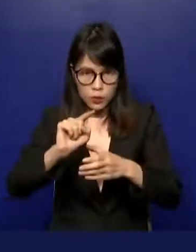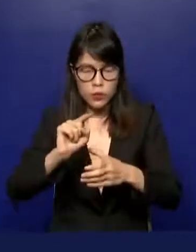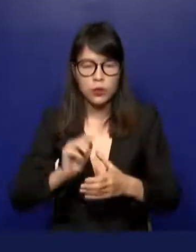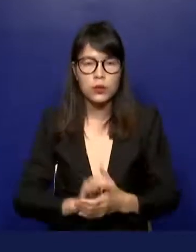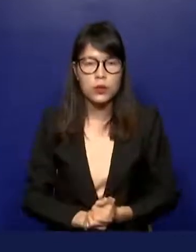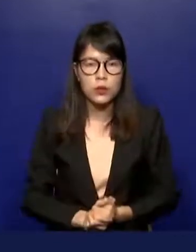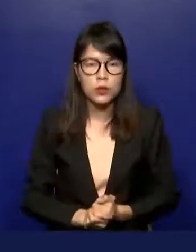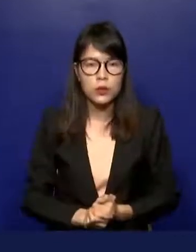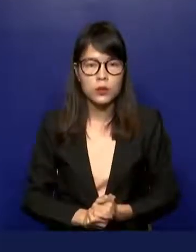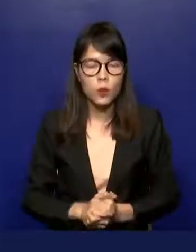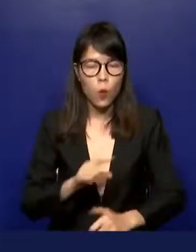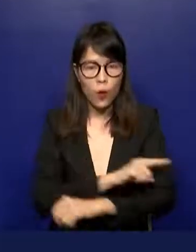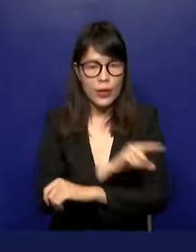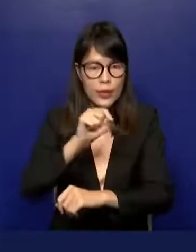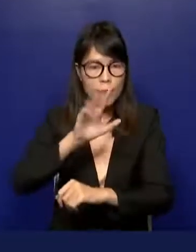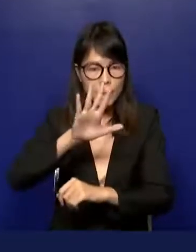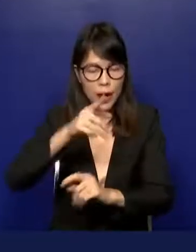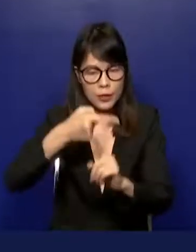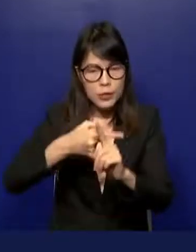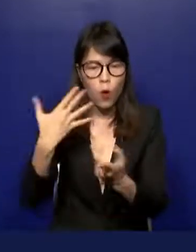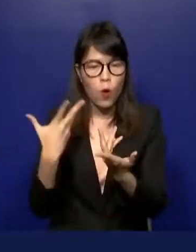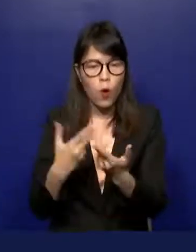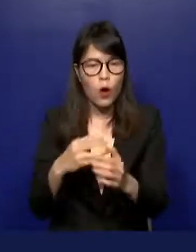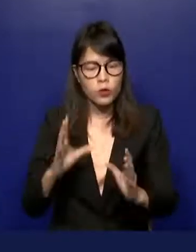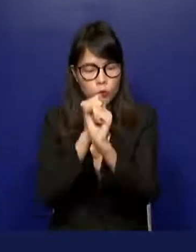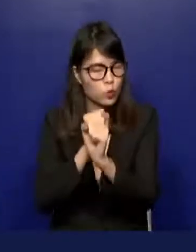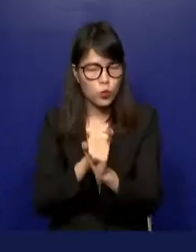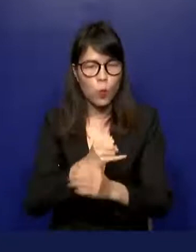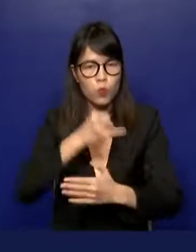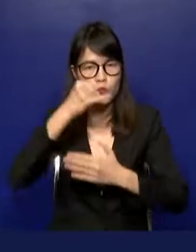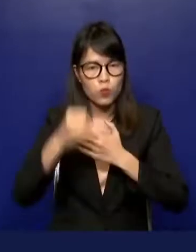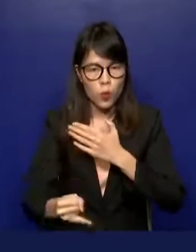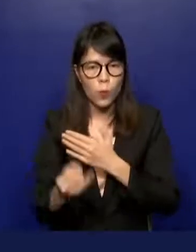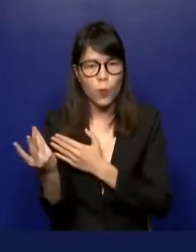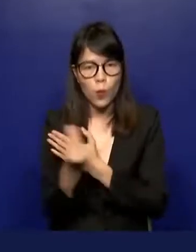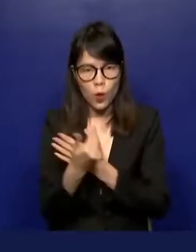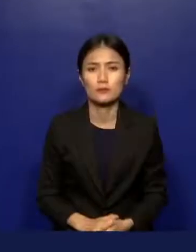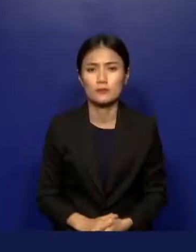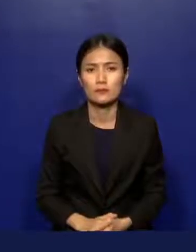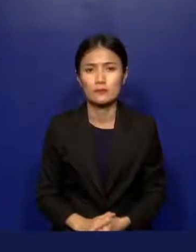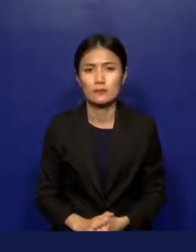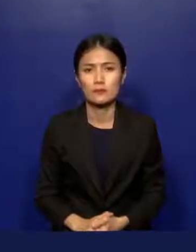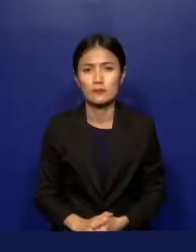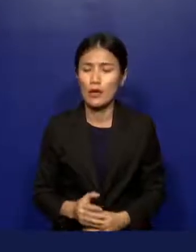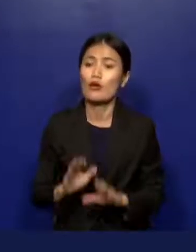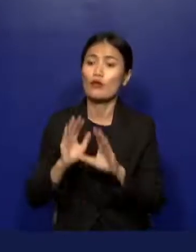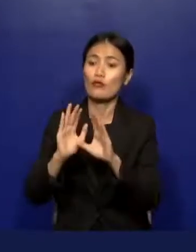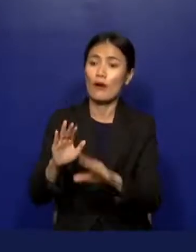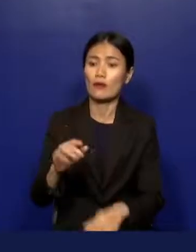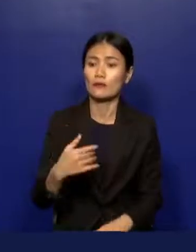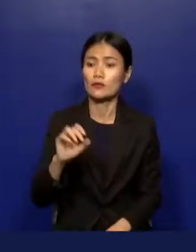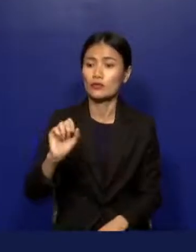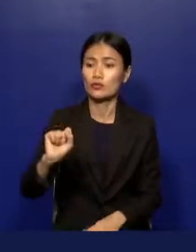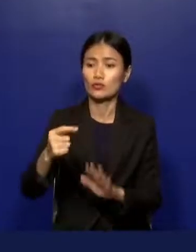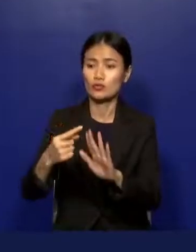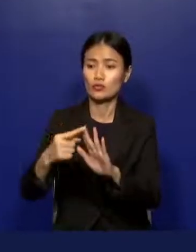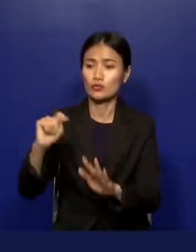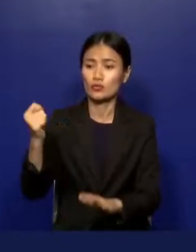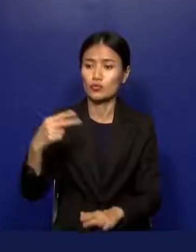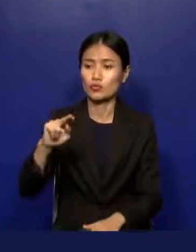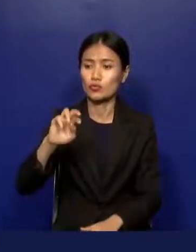กุภาผานทกำลจะถึงแล้จะพยายามสรุปใหเร็วที่สดเพรวาเรื่องนี้มีผู้เกี่ยวของเป็จนวมาตย์ไม่ต้กมุญคร